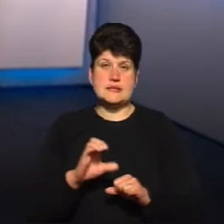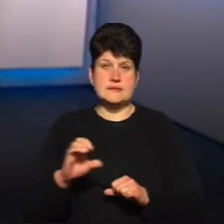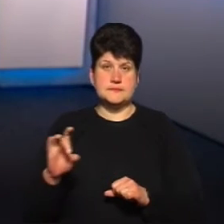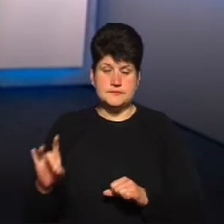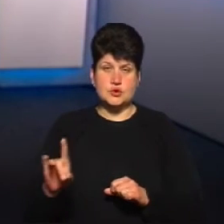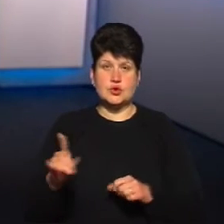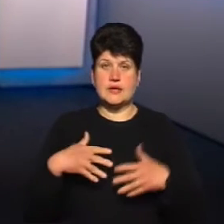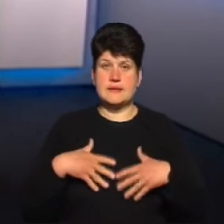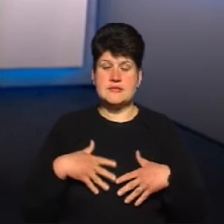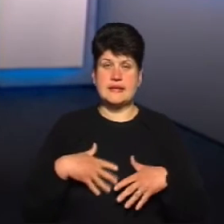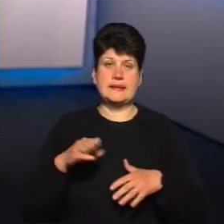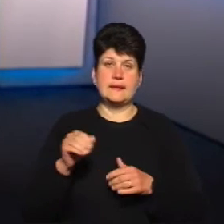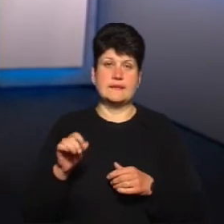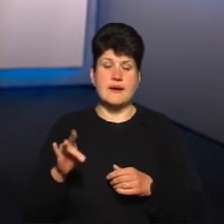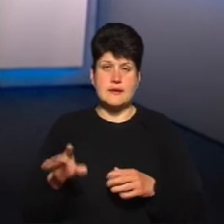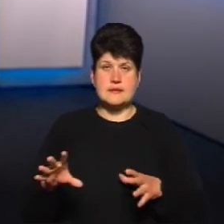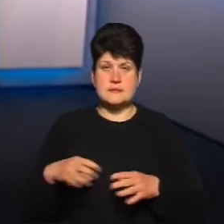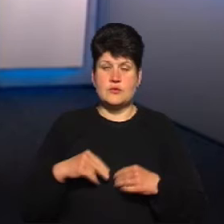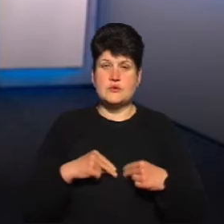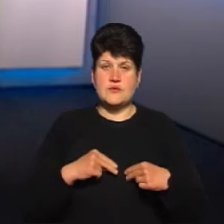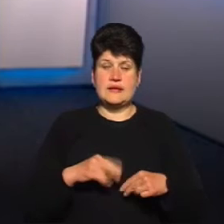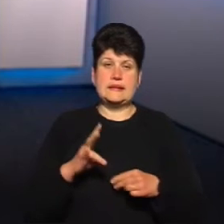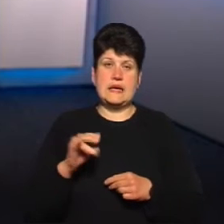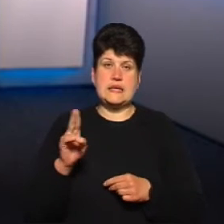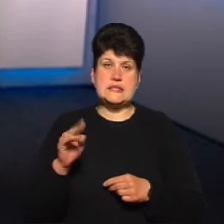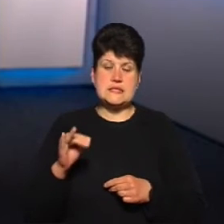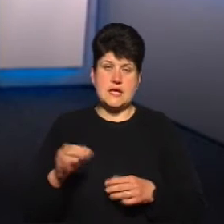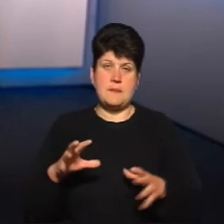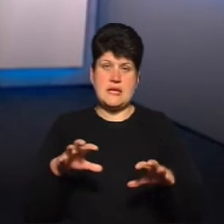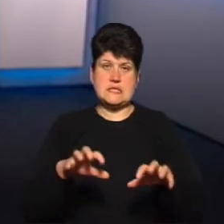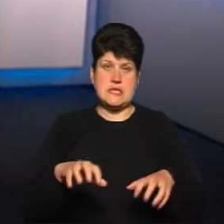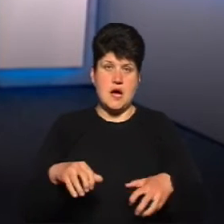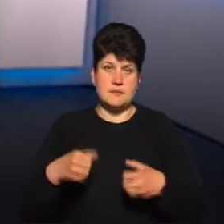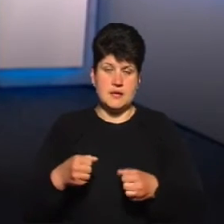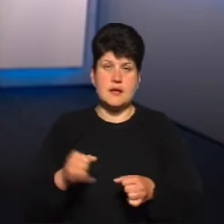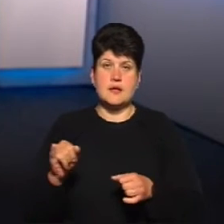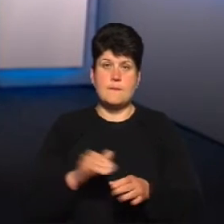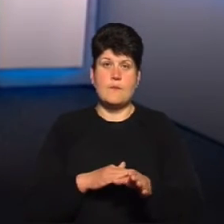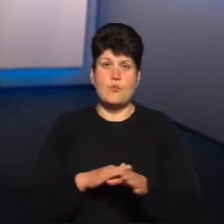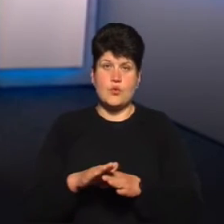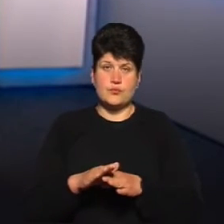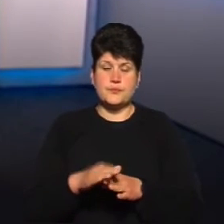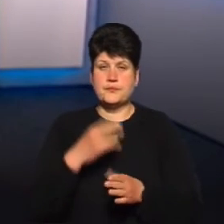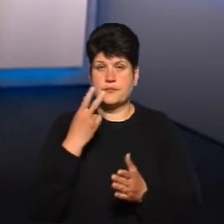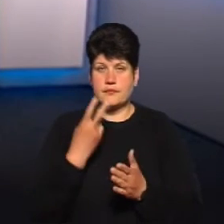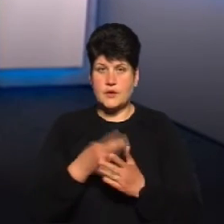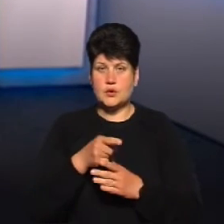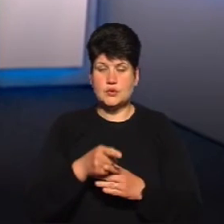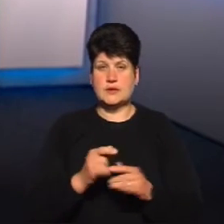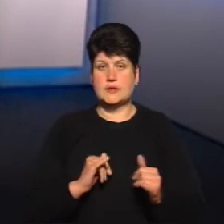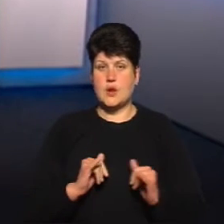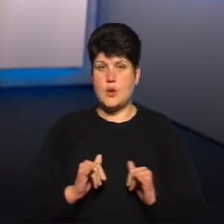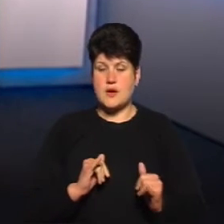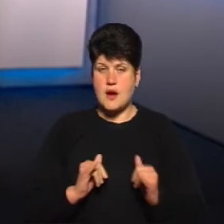татари співпрацювали з нацистськими загарбниками і повністю проявляли до них лояльність. І, власне,